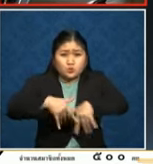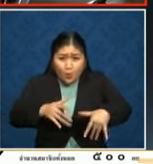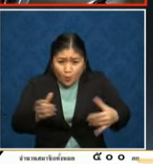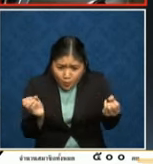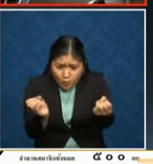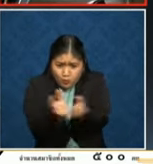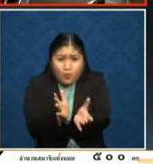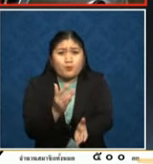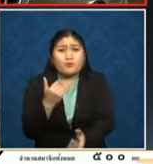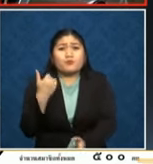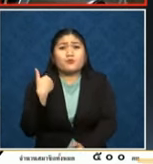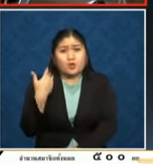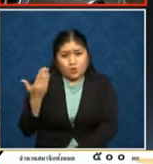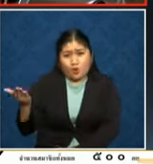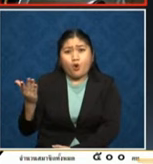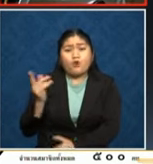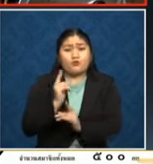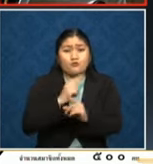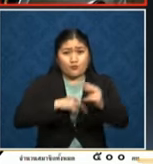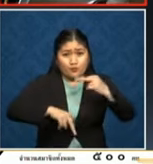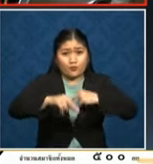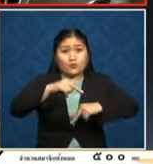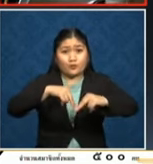งานที่เกี่ยวข้องช่วยดำเนินการด้วยครับ